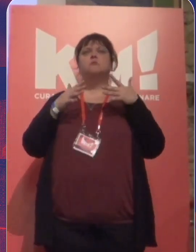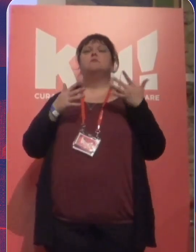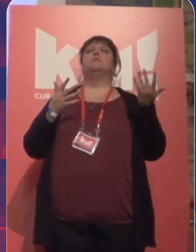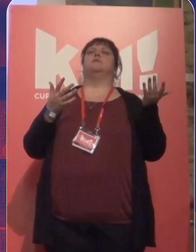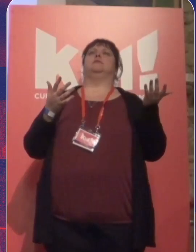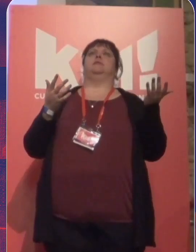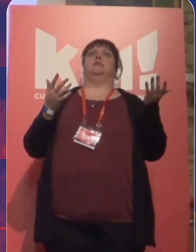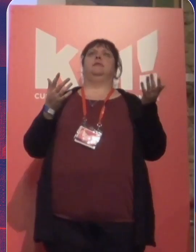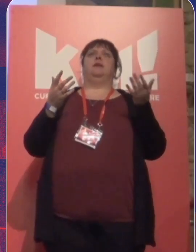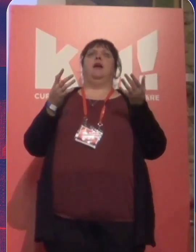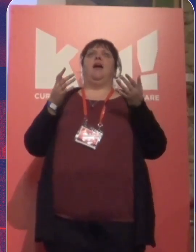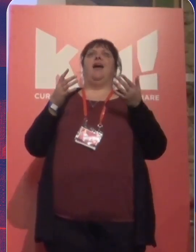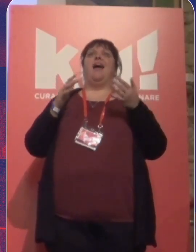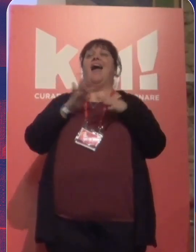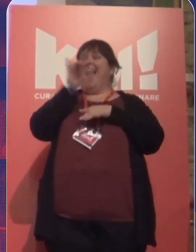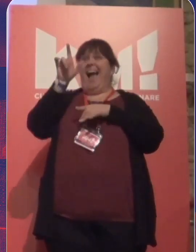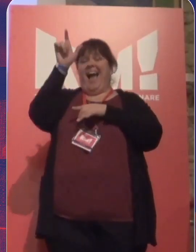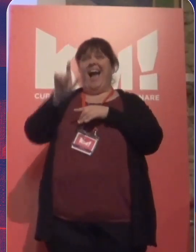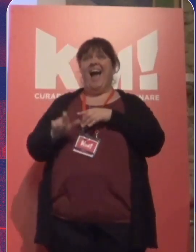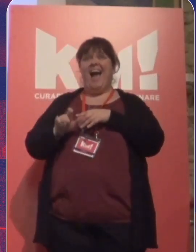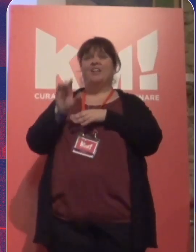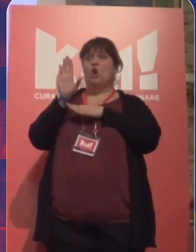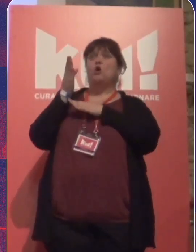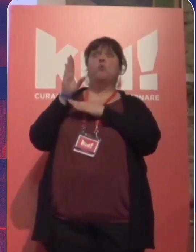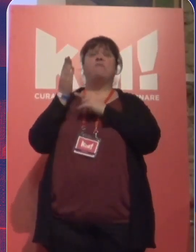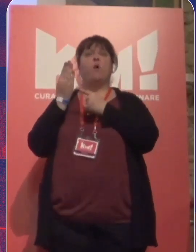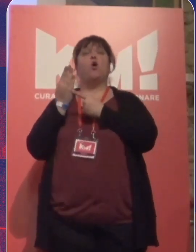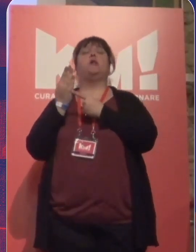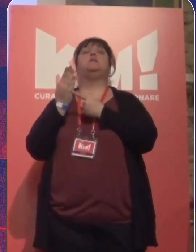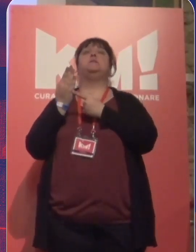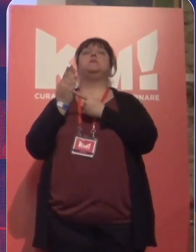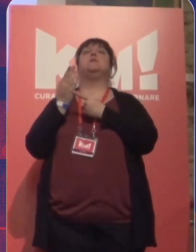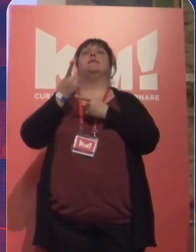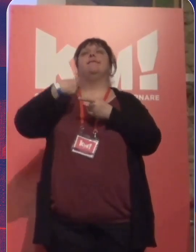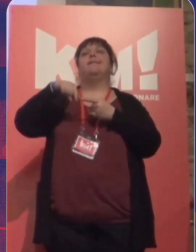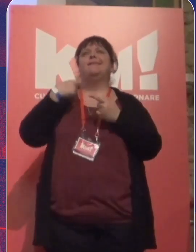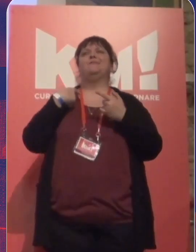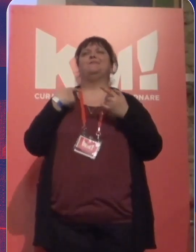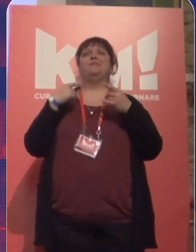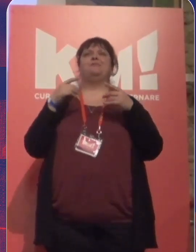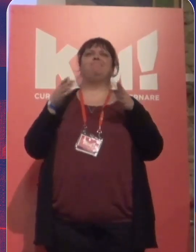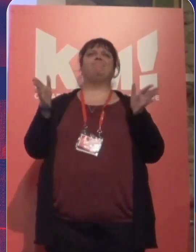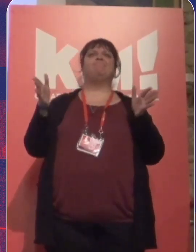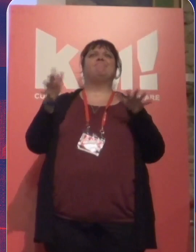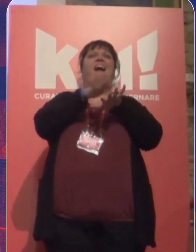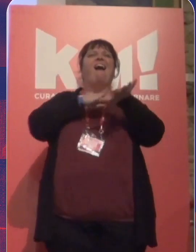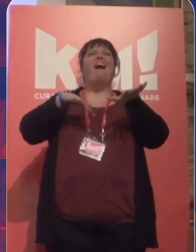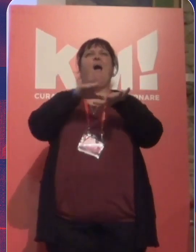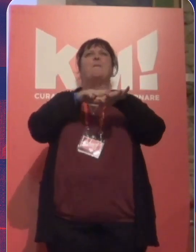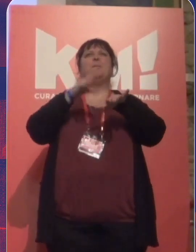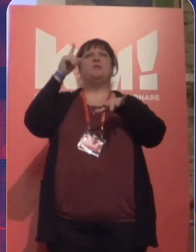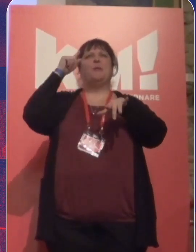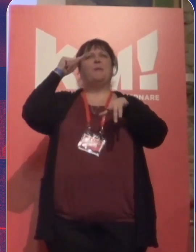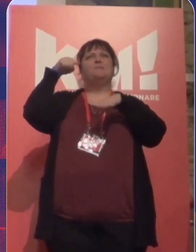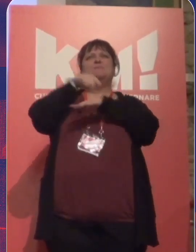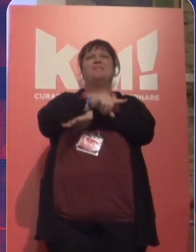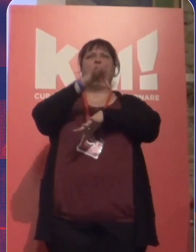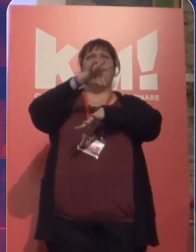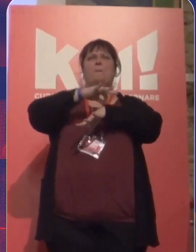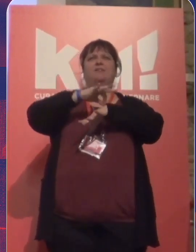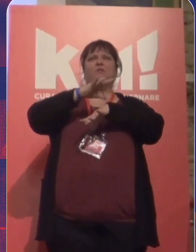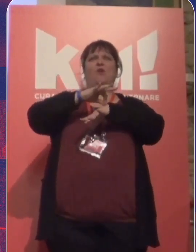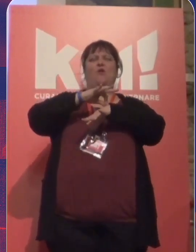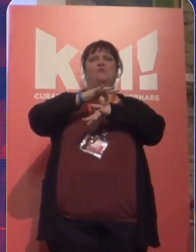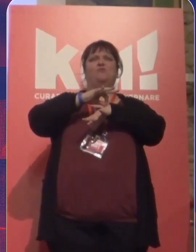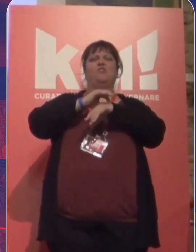volti dell'alto noi abbiamo incontriamo nella psicopatologia post covi una serie di sintomi che vorrei proprio